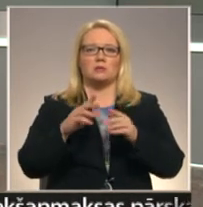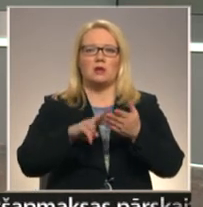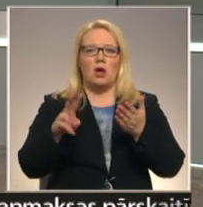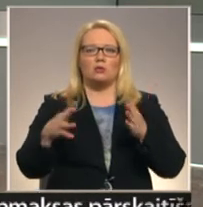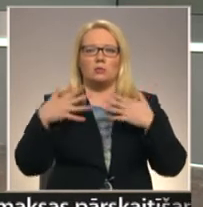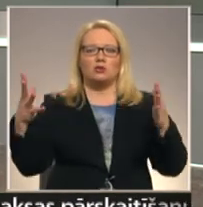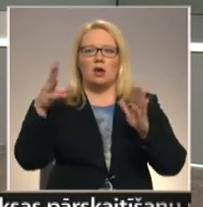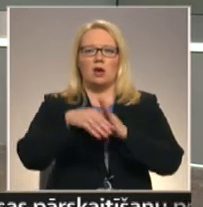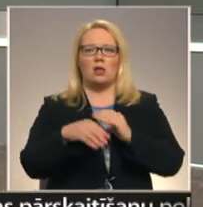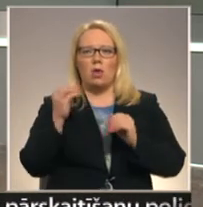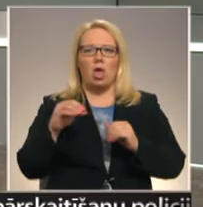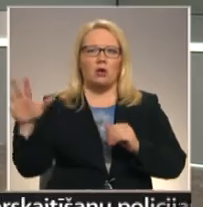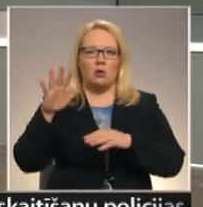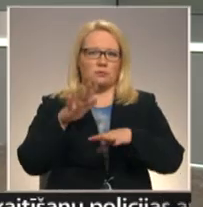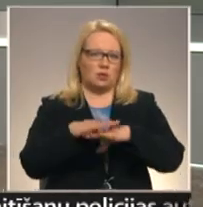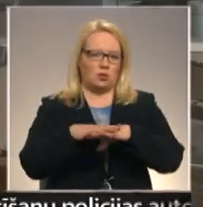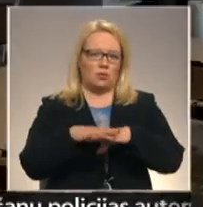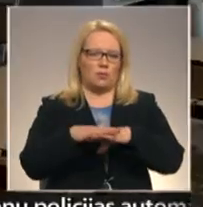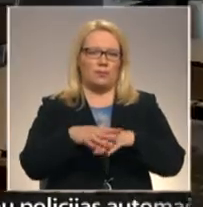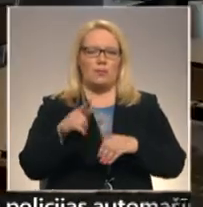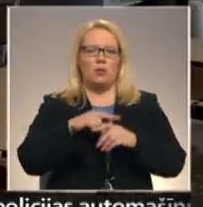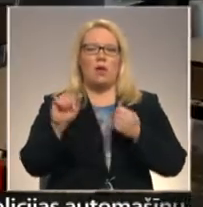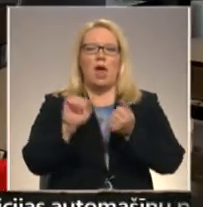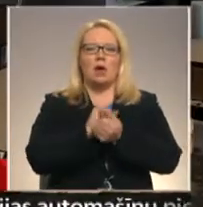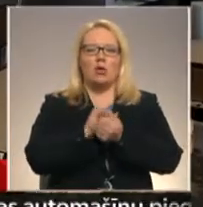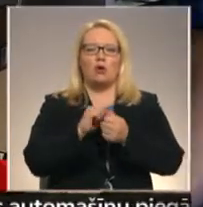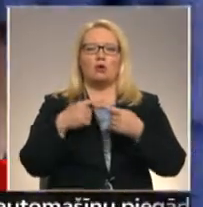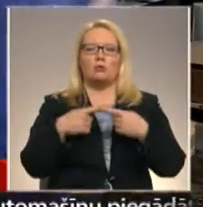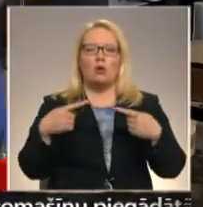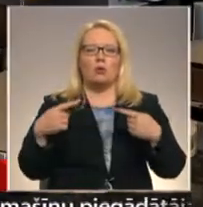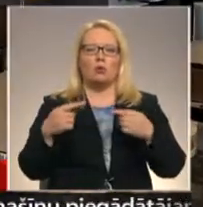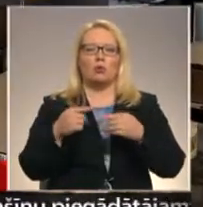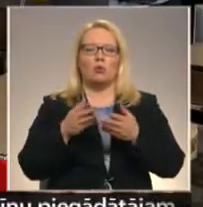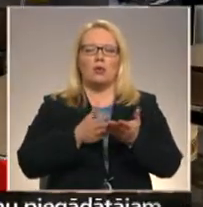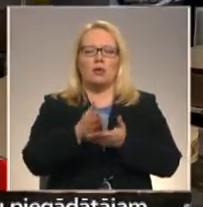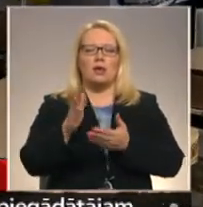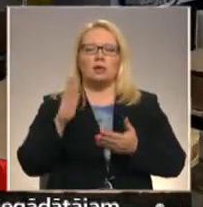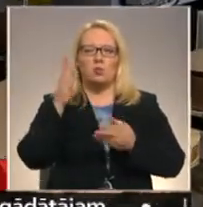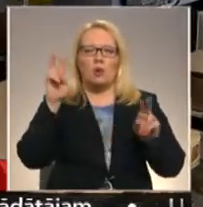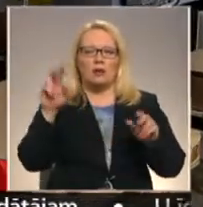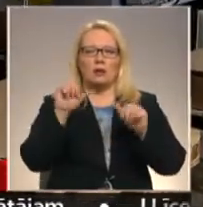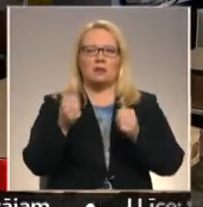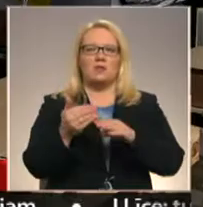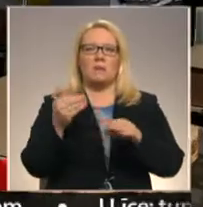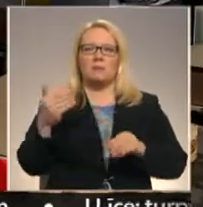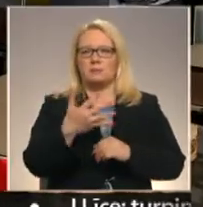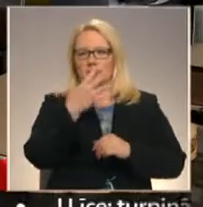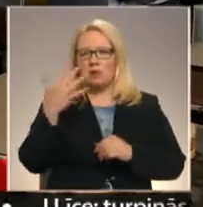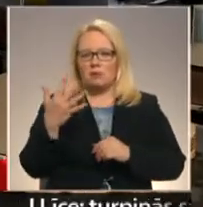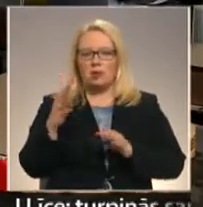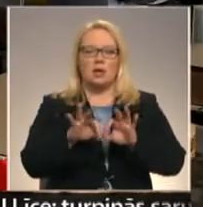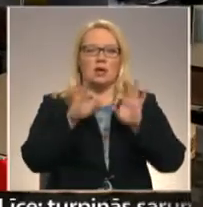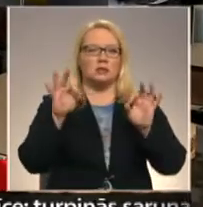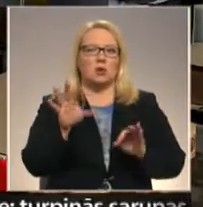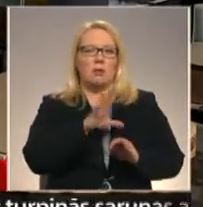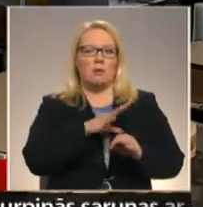Eiropas tirgu un turpina TV Spektrs. Ekoloģisko produktu līnija rūpnīcā Spodrība tika izveidota pirms 5 gadiem. Iesākumā